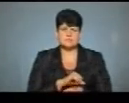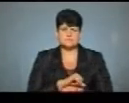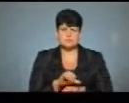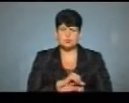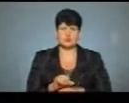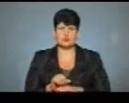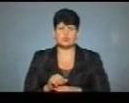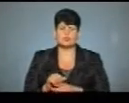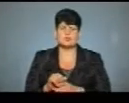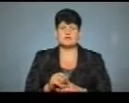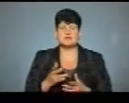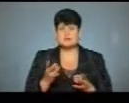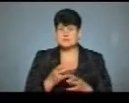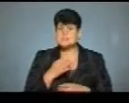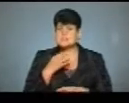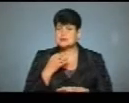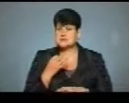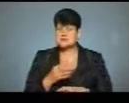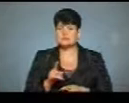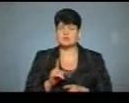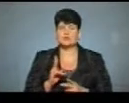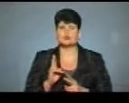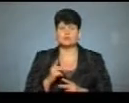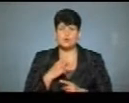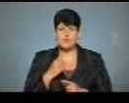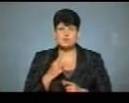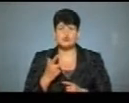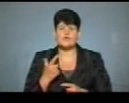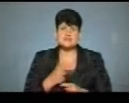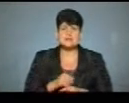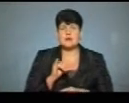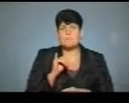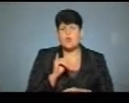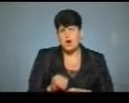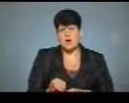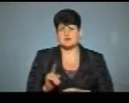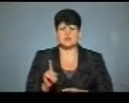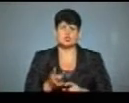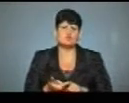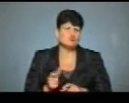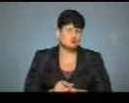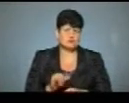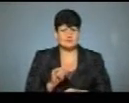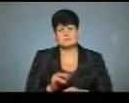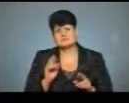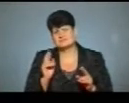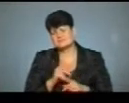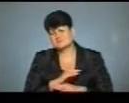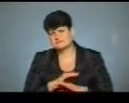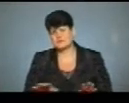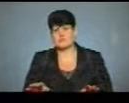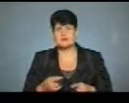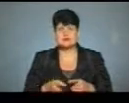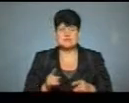Європейському Союзі. Треба принагідно сказати, ті, хто каже, що вакцини погані, чи вакцини дуже погані, це є неправда. Тому